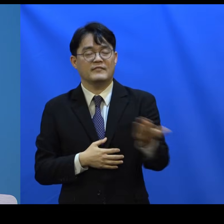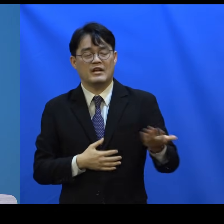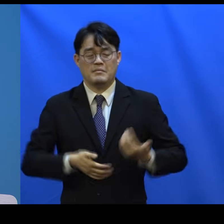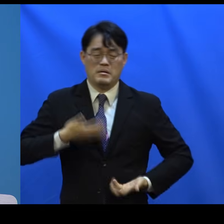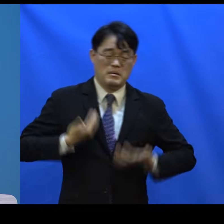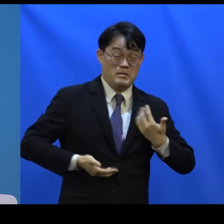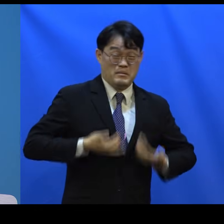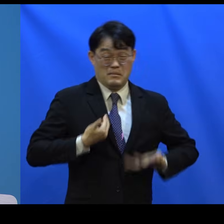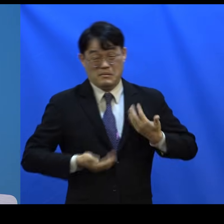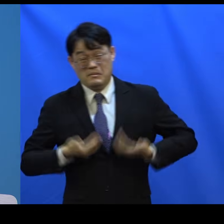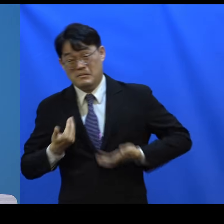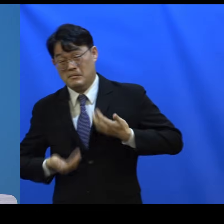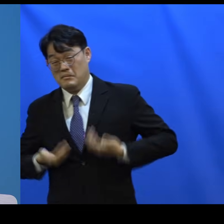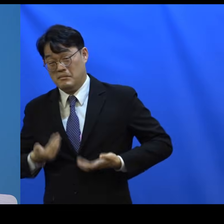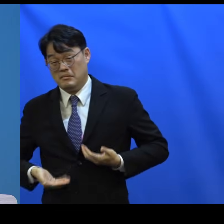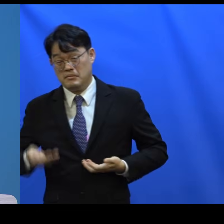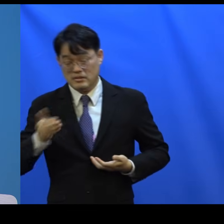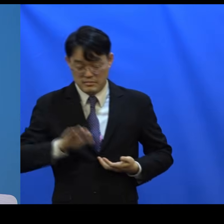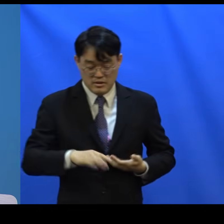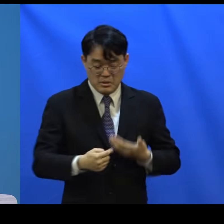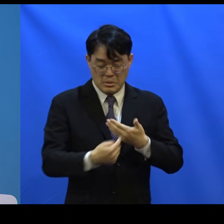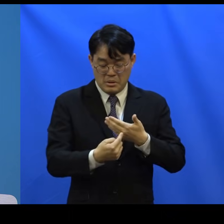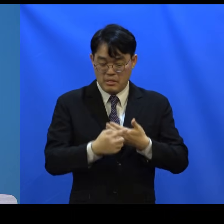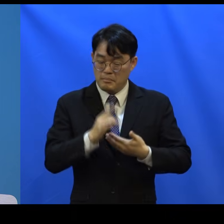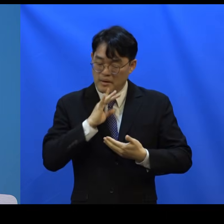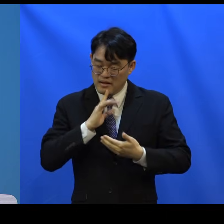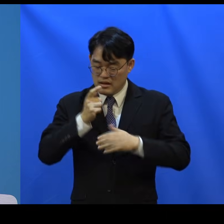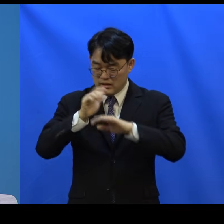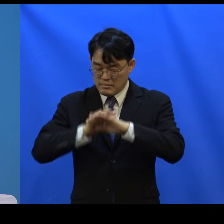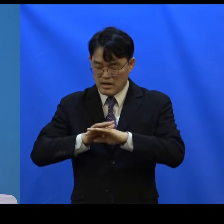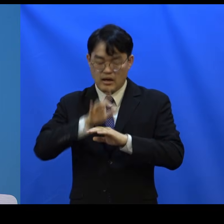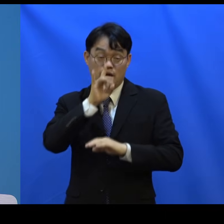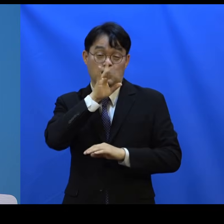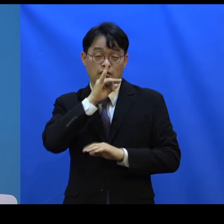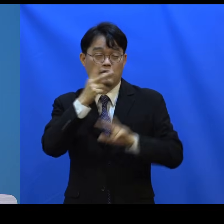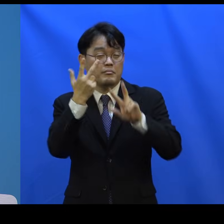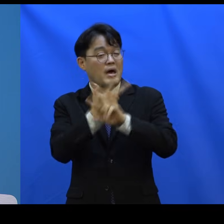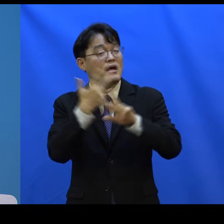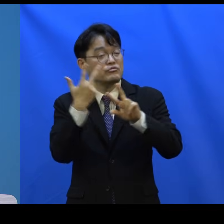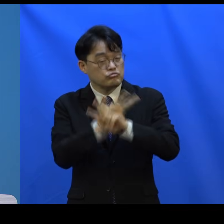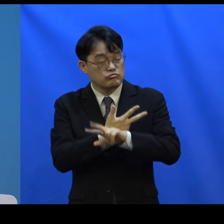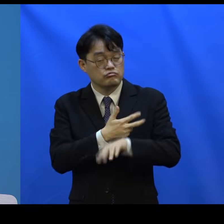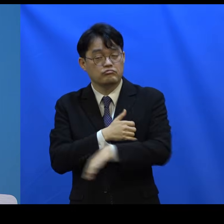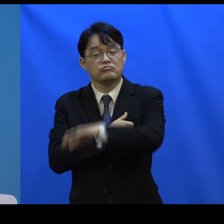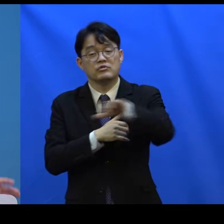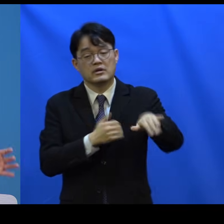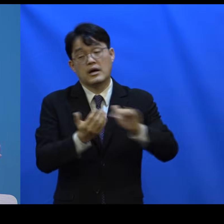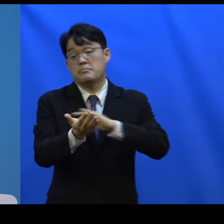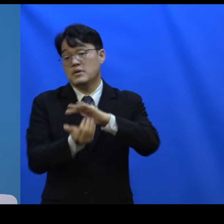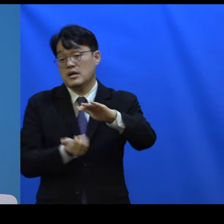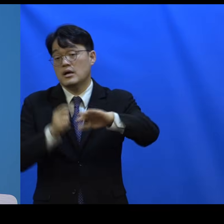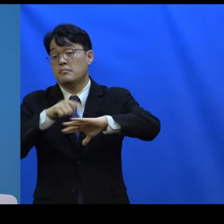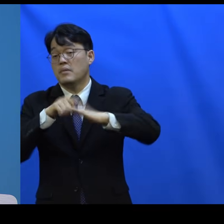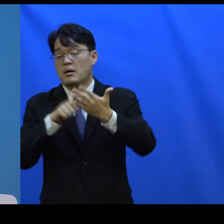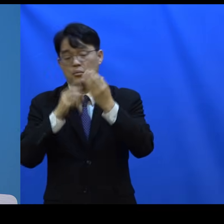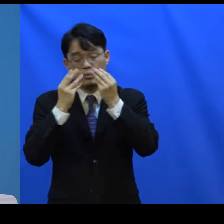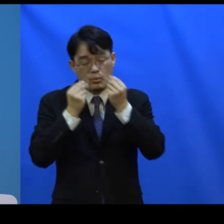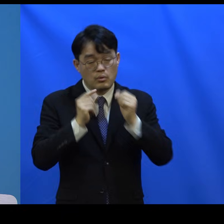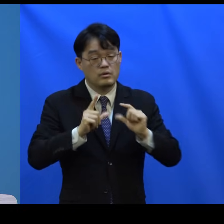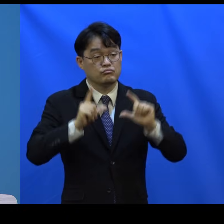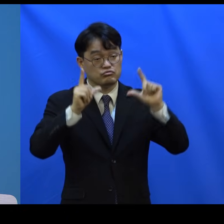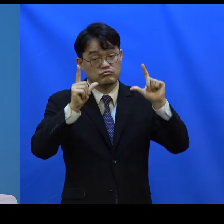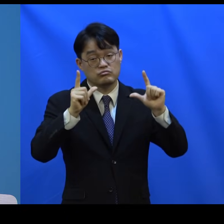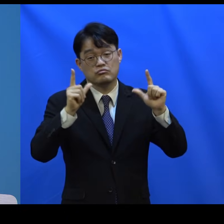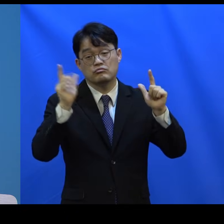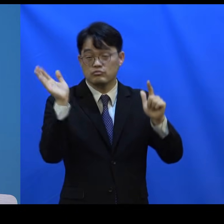분주한 가운데 형식적으로 드리는 예배가 되면 안 돼요. 매주 대가를 지불하고 온전한 예배 되기 위해서 토요일부터도 준비하셔야 돼요.